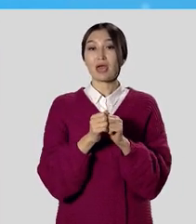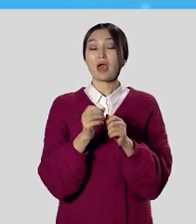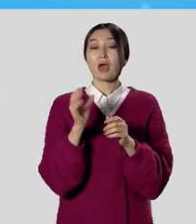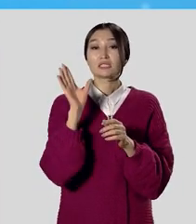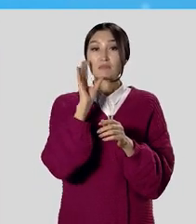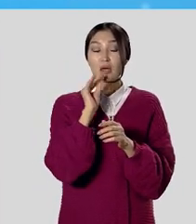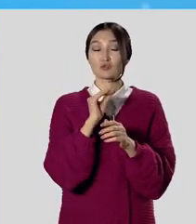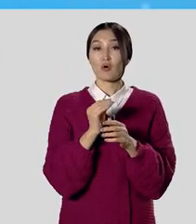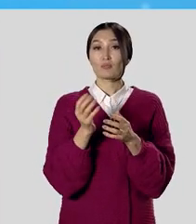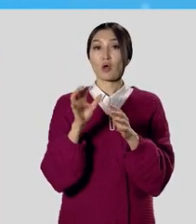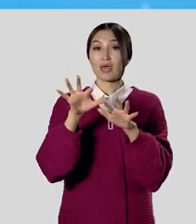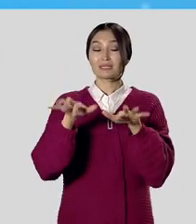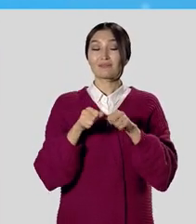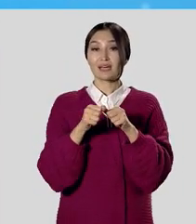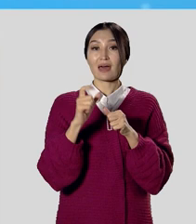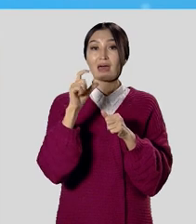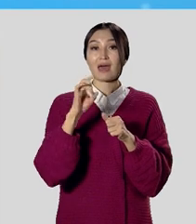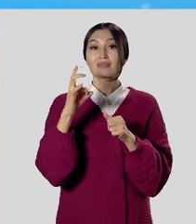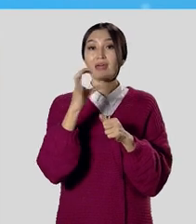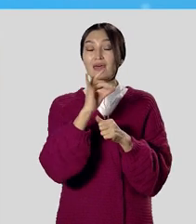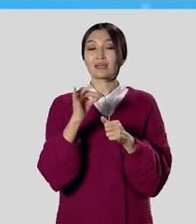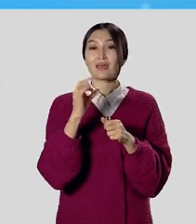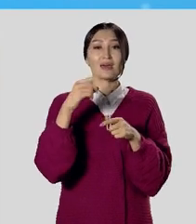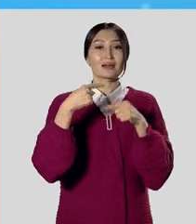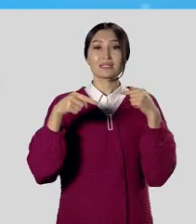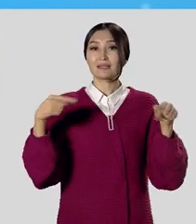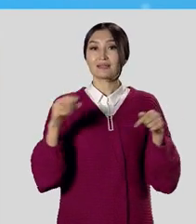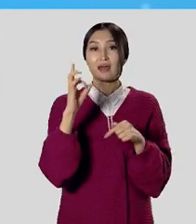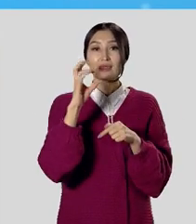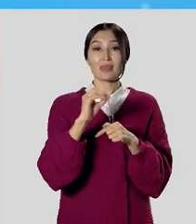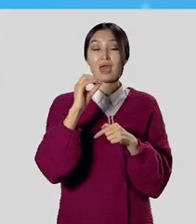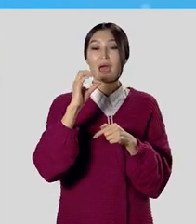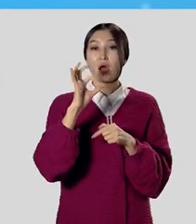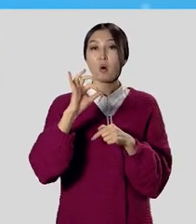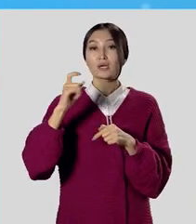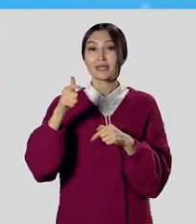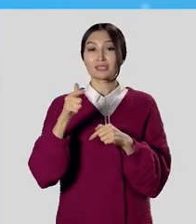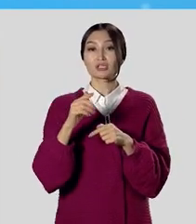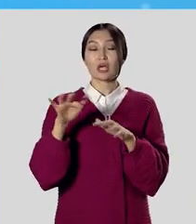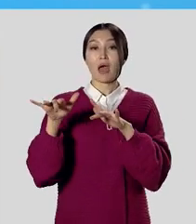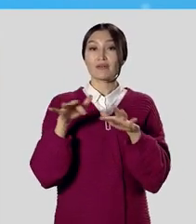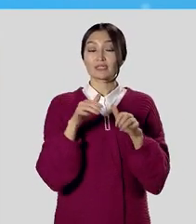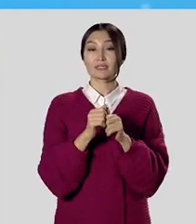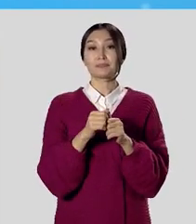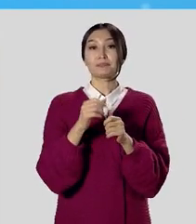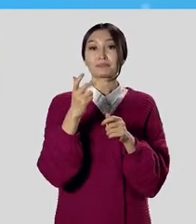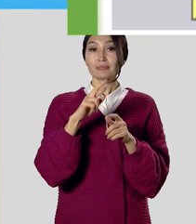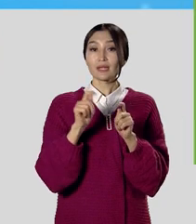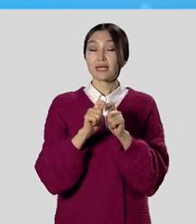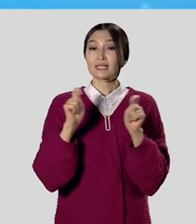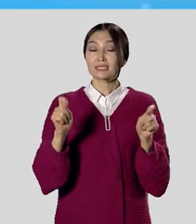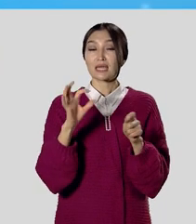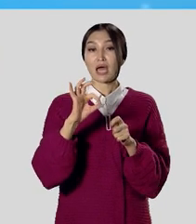энергию путем окисления различных неорганических веществ. Для создания